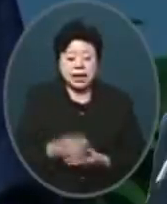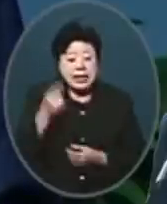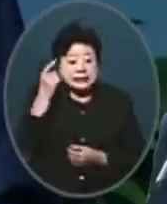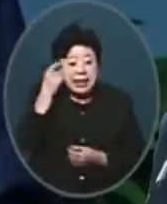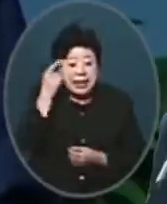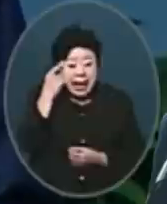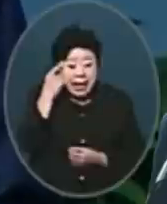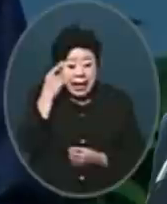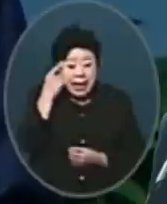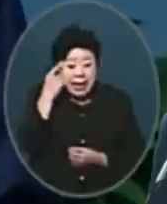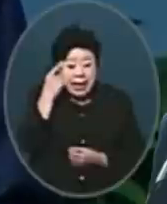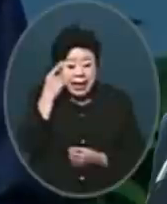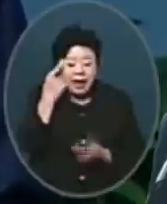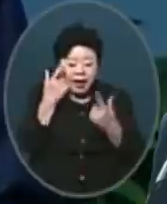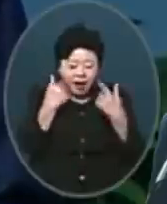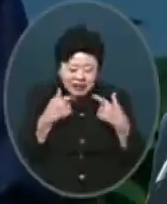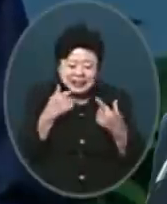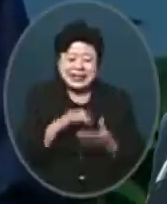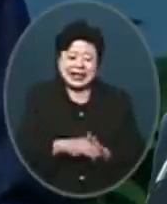생각을 여러분 언제나